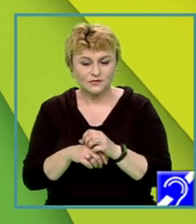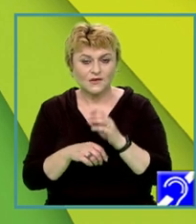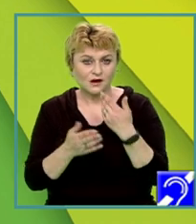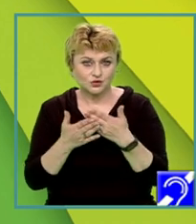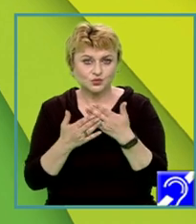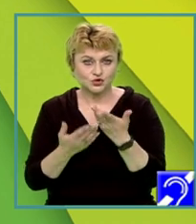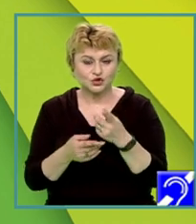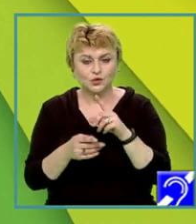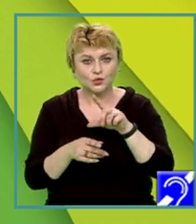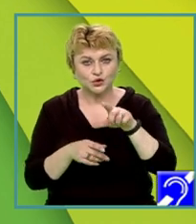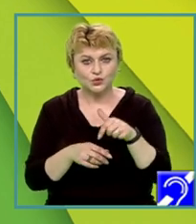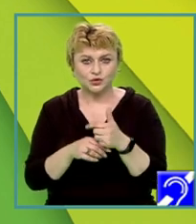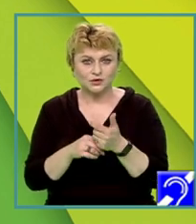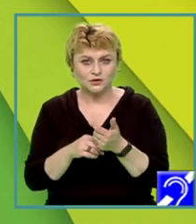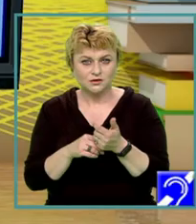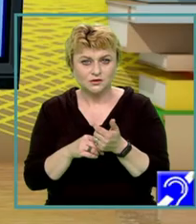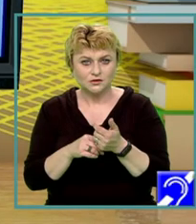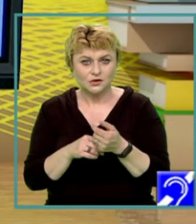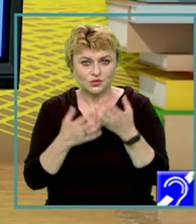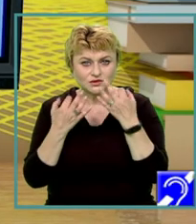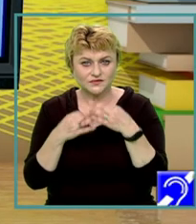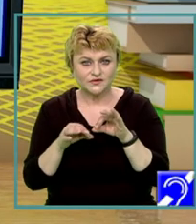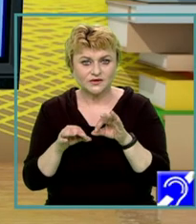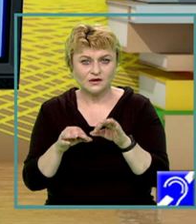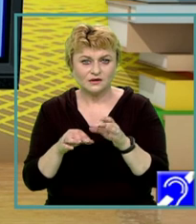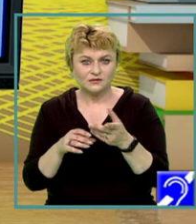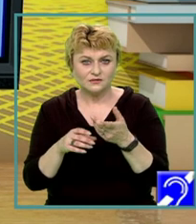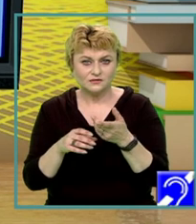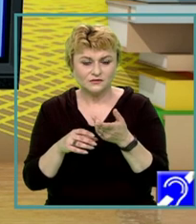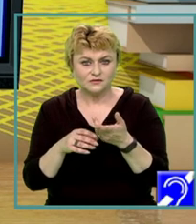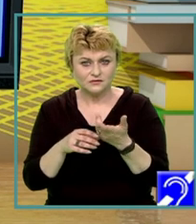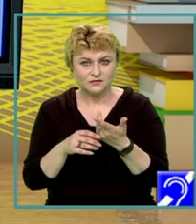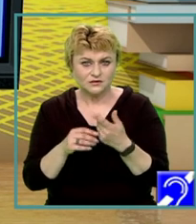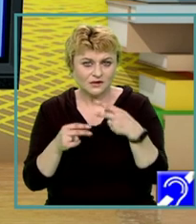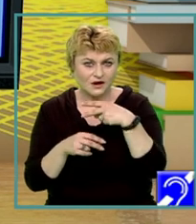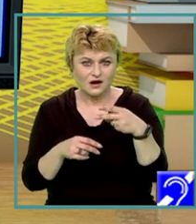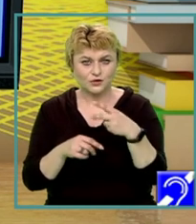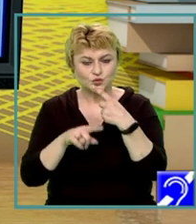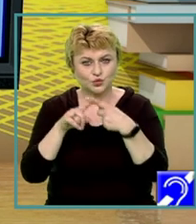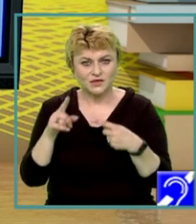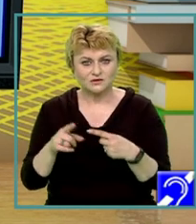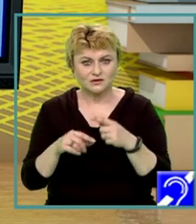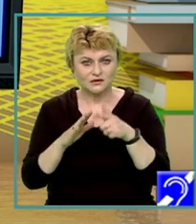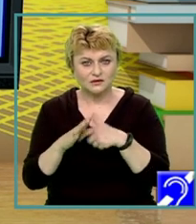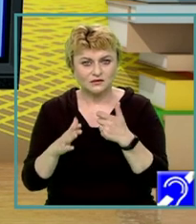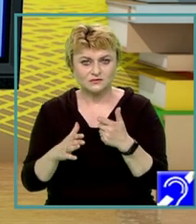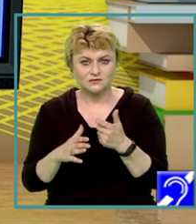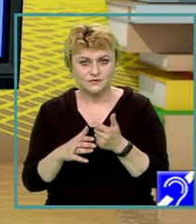de bisectoarele a va fi unghiul format de bisectoarele va fi egal cu jumătate din